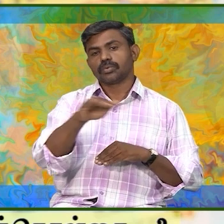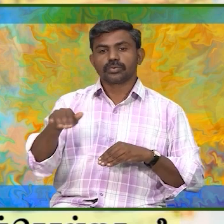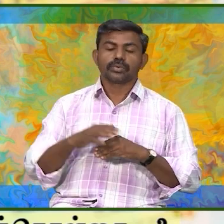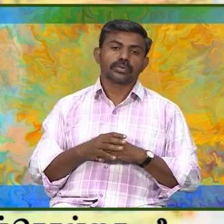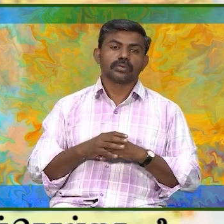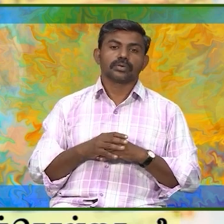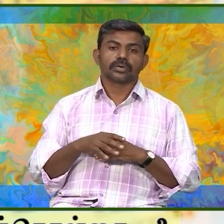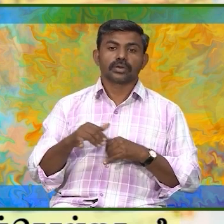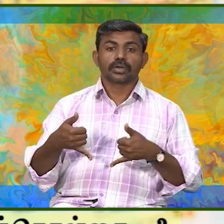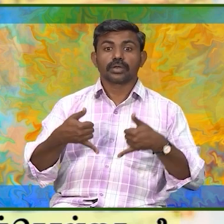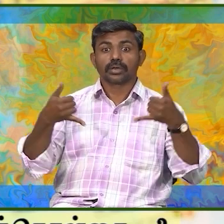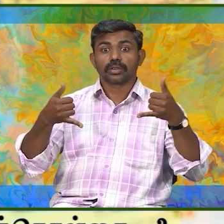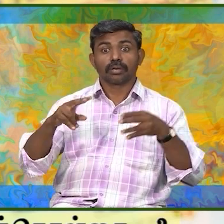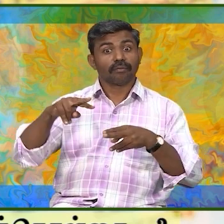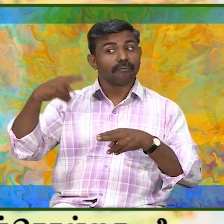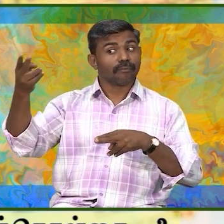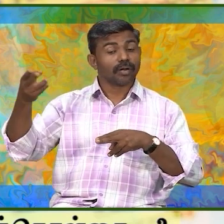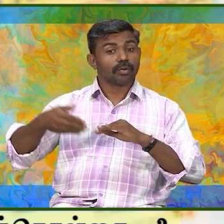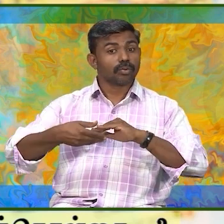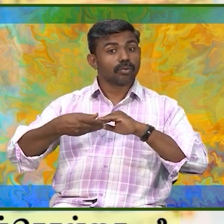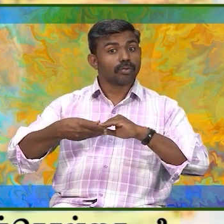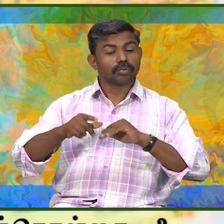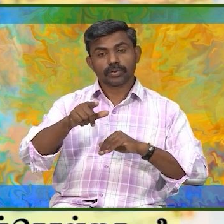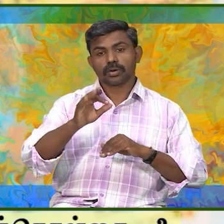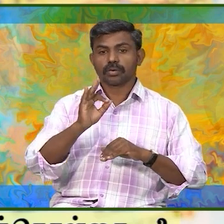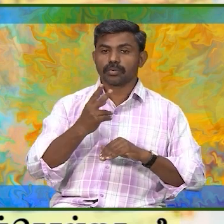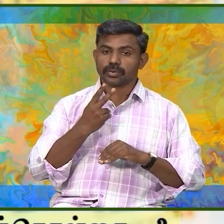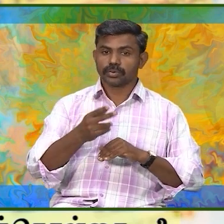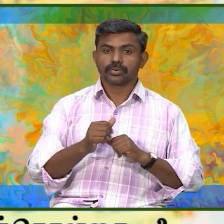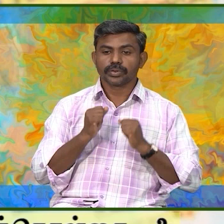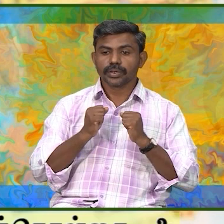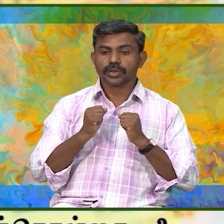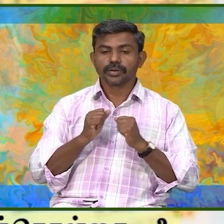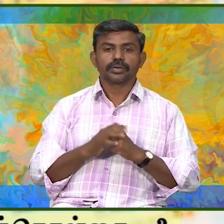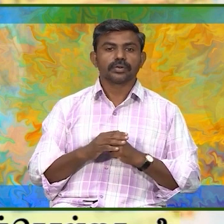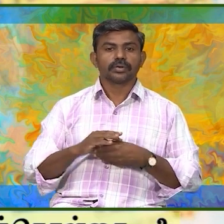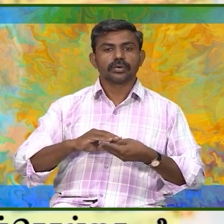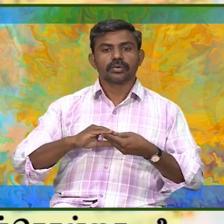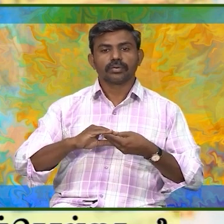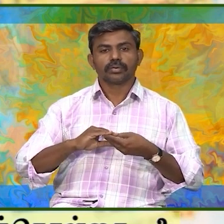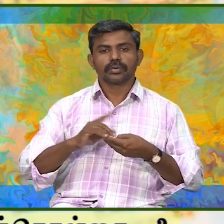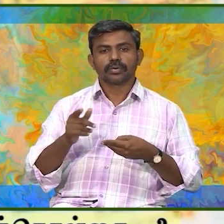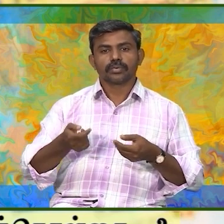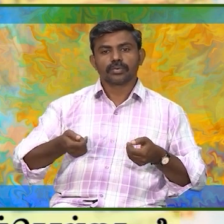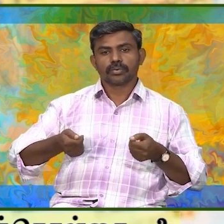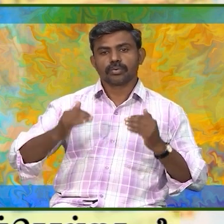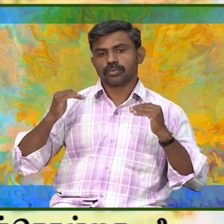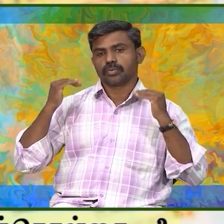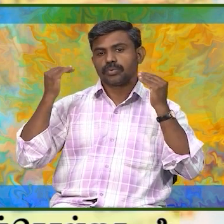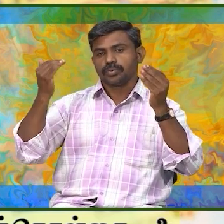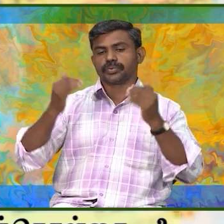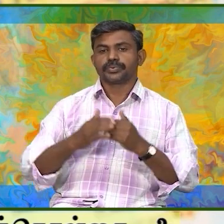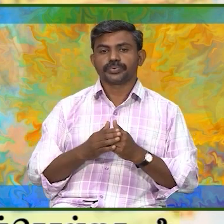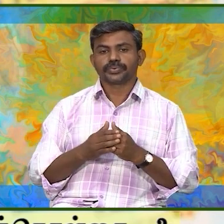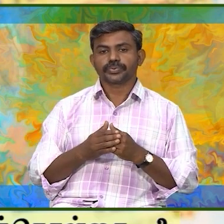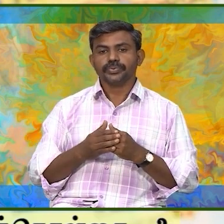நம்ம இந்தியாவினுடைய வெளியுறவு கொள்கையை பற்றி அழகாக பார்த்தோம். ஏன் வெளியுறவு கொள்கை வேணும், அப்படின்னா தான் நம்ம பொருளாதாரத்தில் முன்னேற முடியும்,